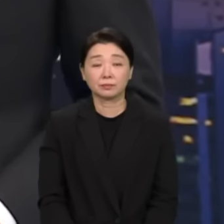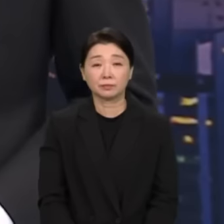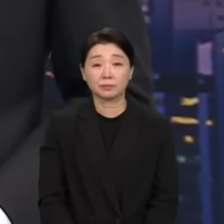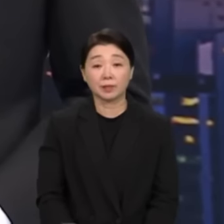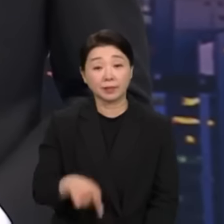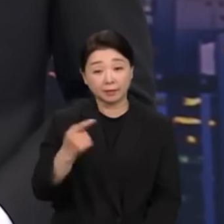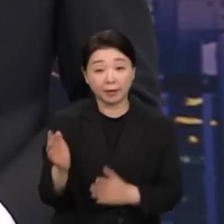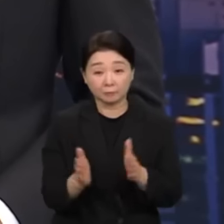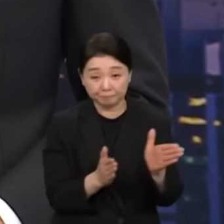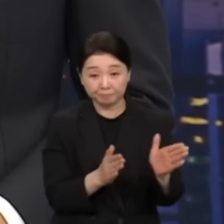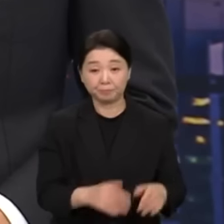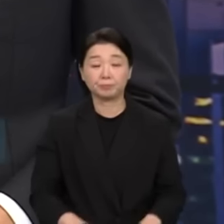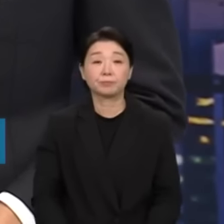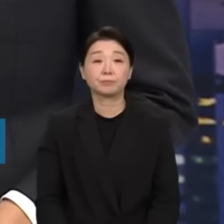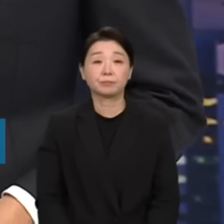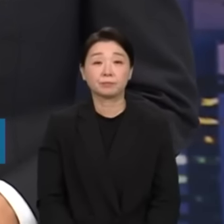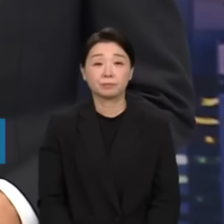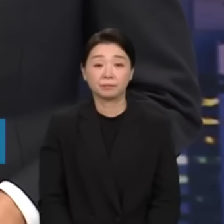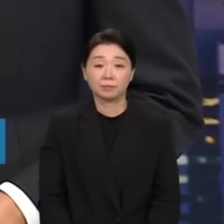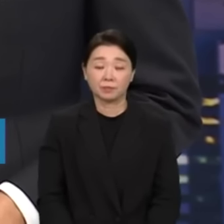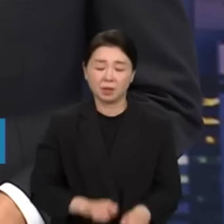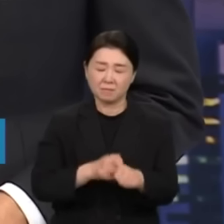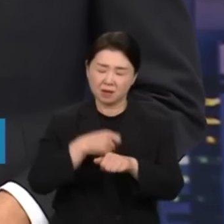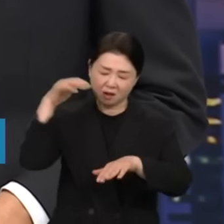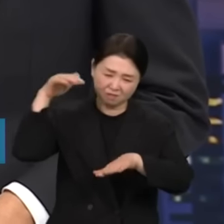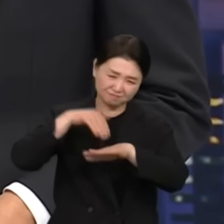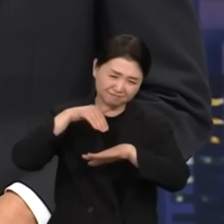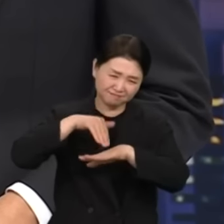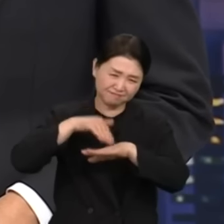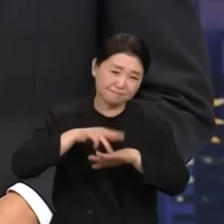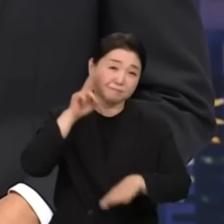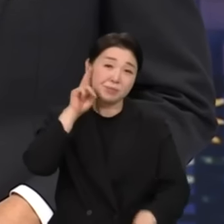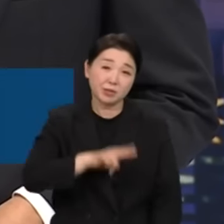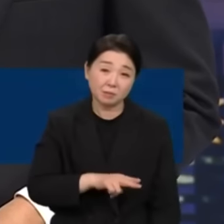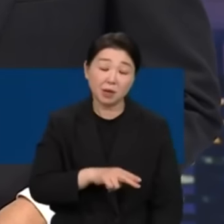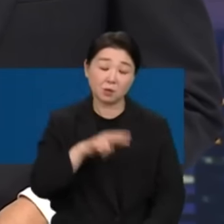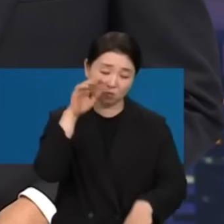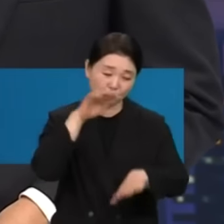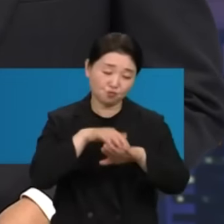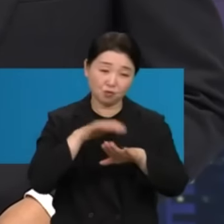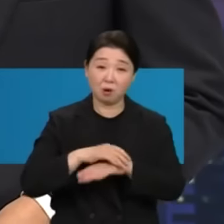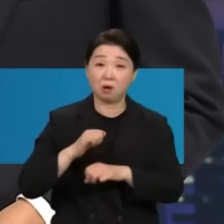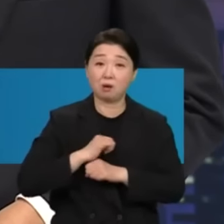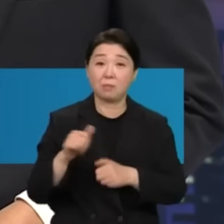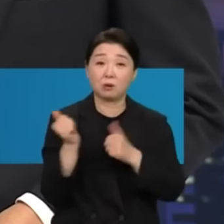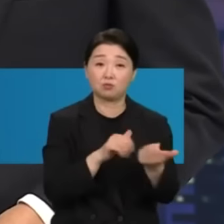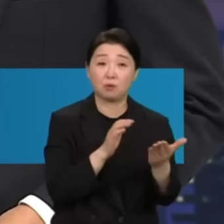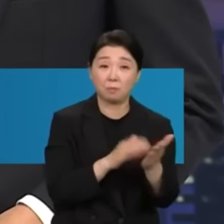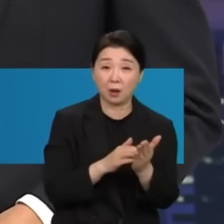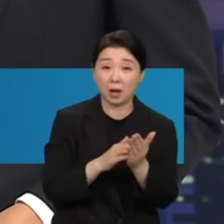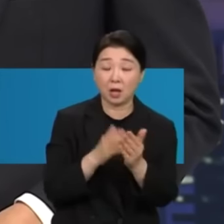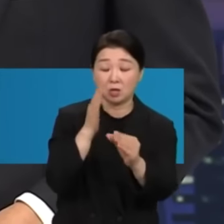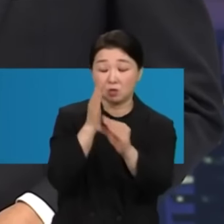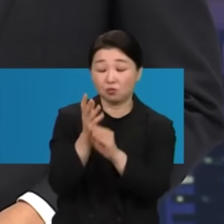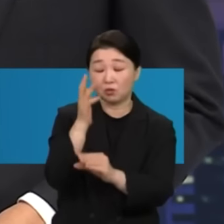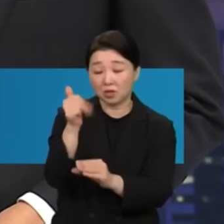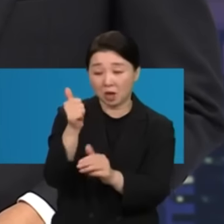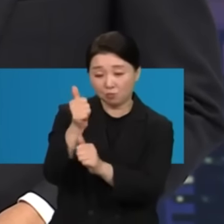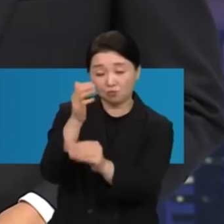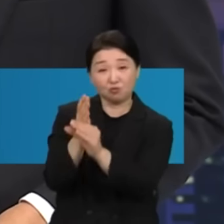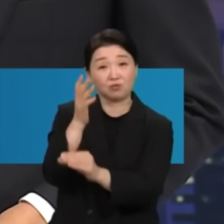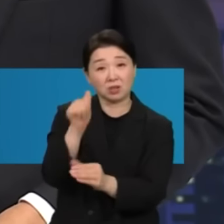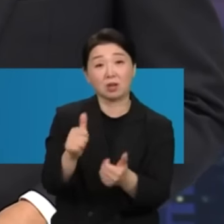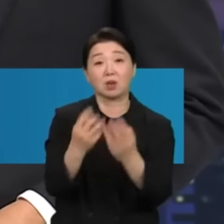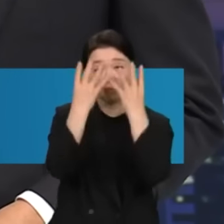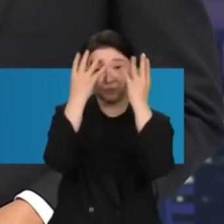다음 소식입니다. 가혹한 군기 훈련으로 훈련병을 숨지게 한 혐의를 받는 중대장과 부중대장이 구속됐습니다.